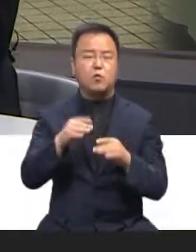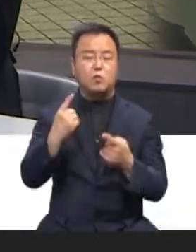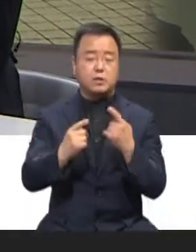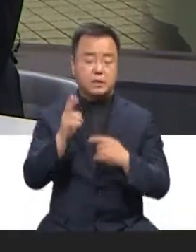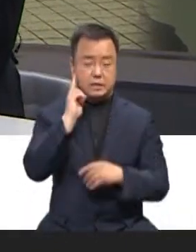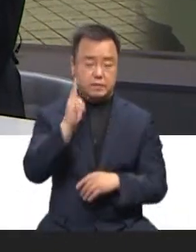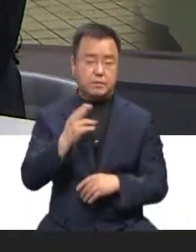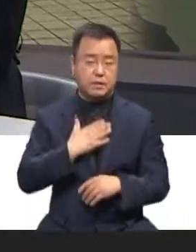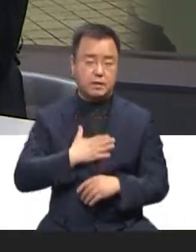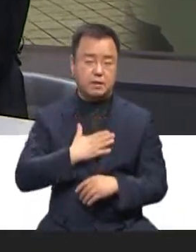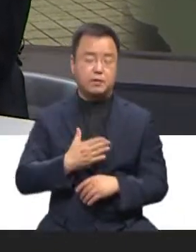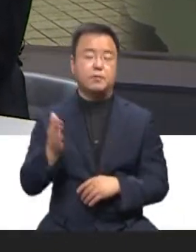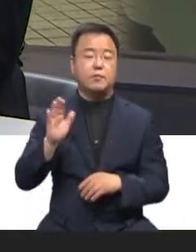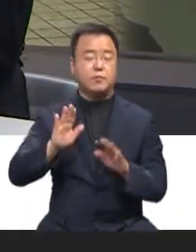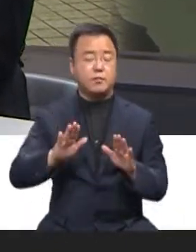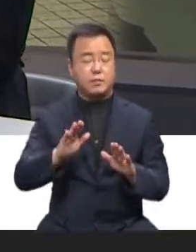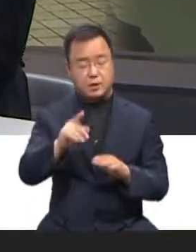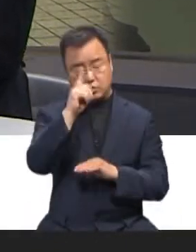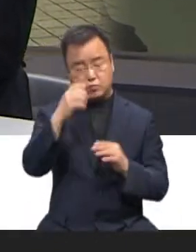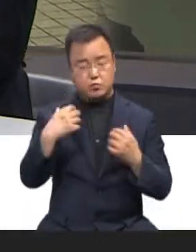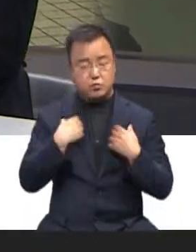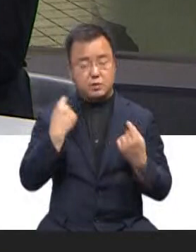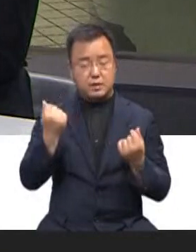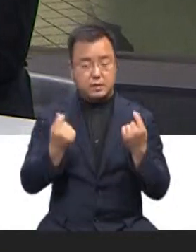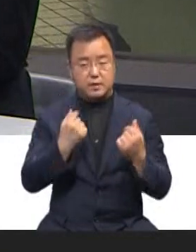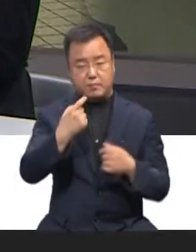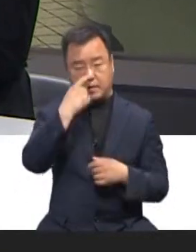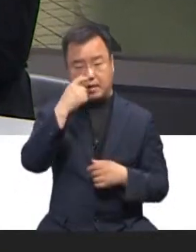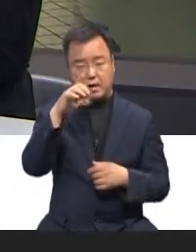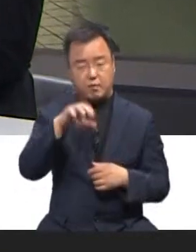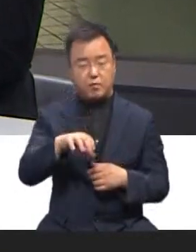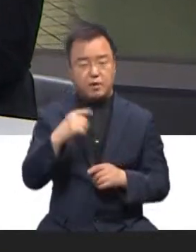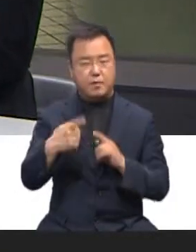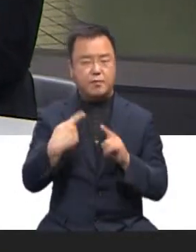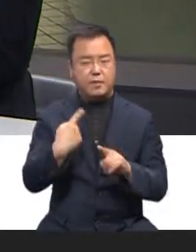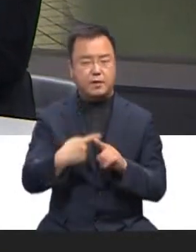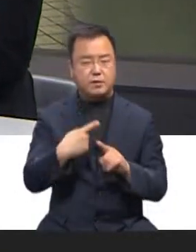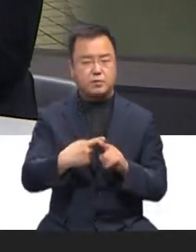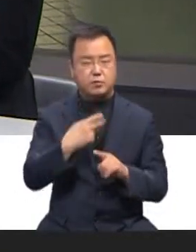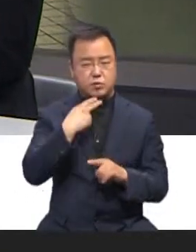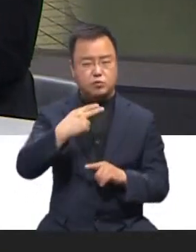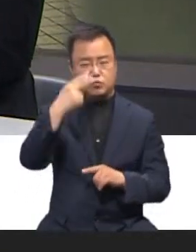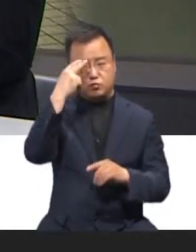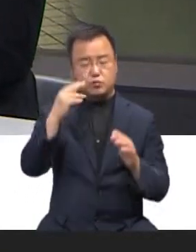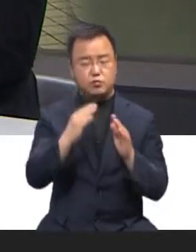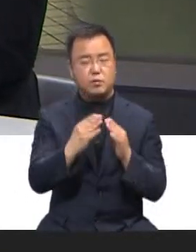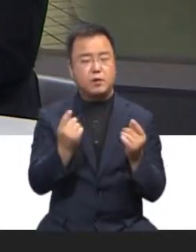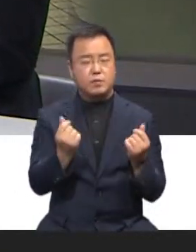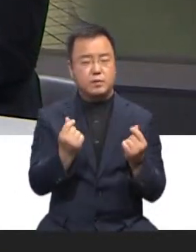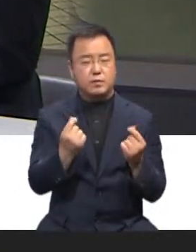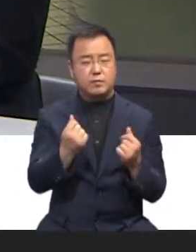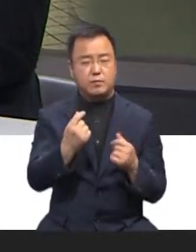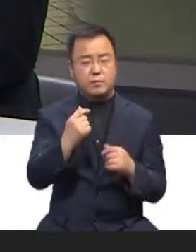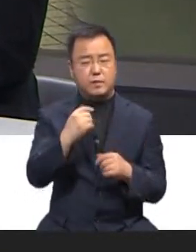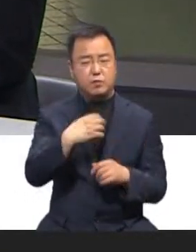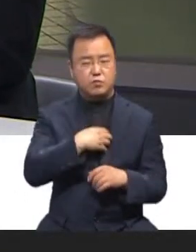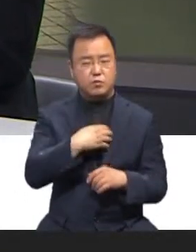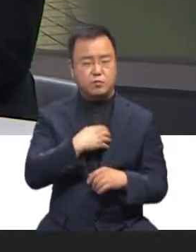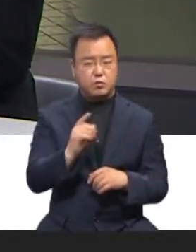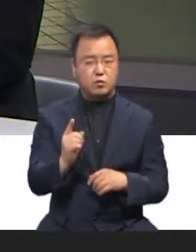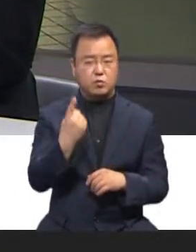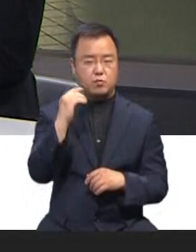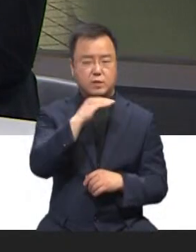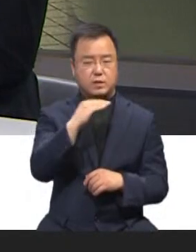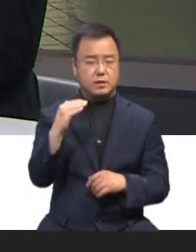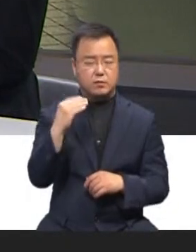정부가 이제 이 클럽이 라든가 학원 어학원을 클럽 이나 포차 같은 고위험 시술 시설 기준으로 이제 평가를